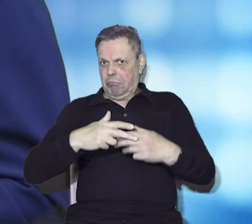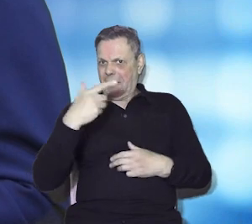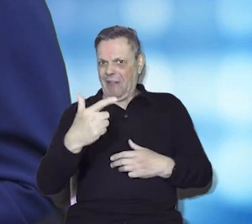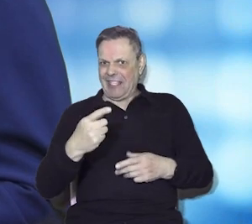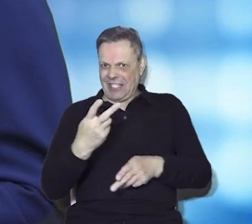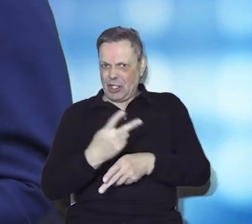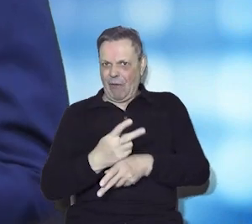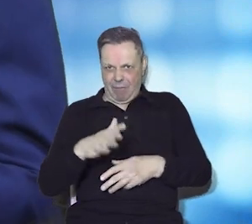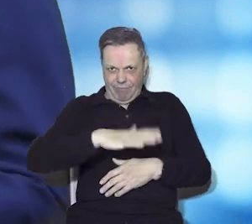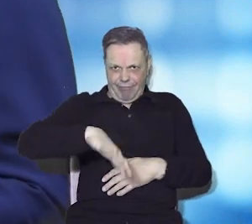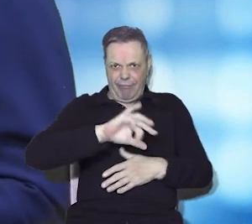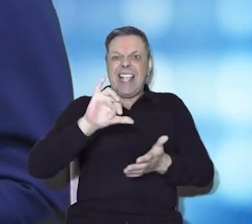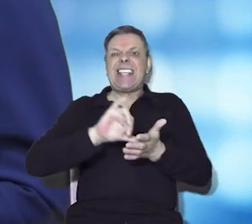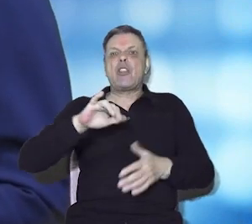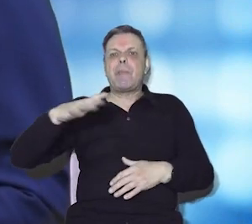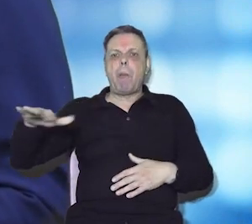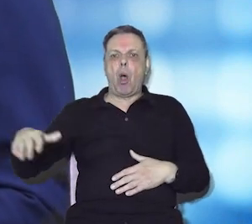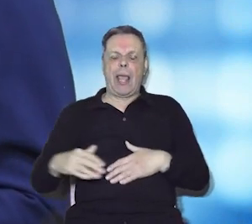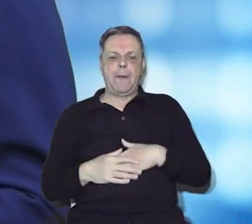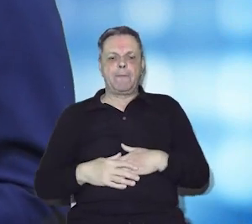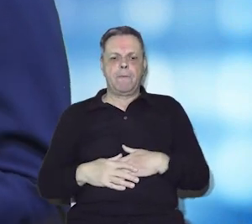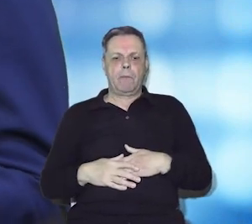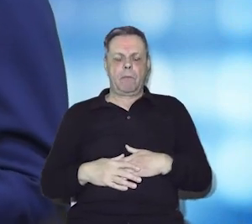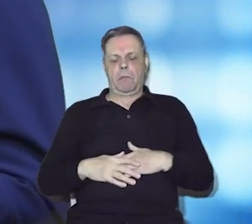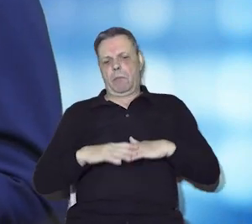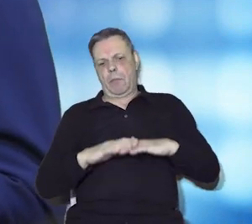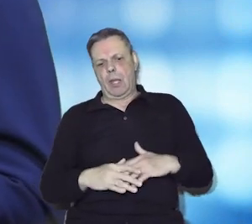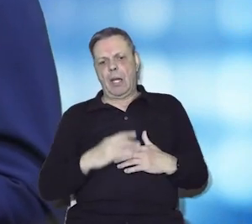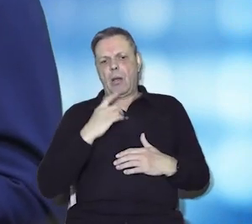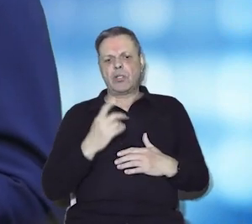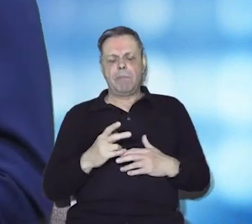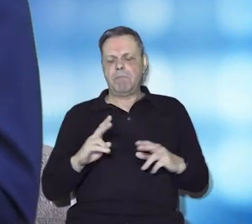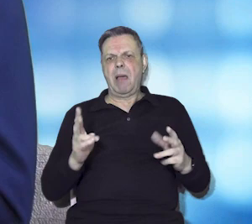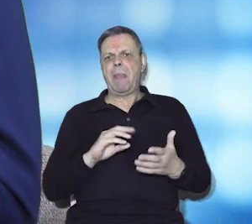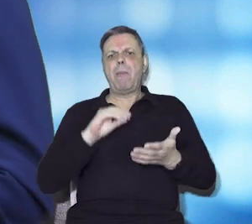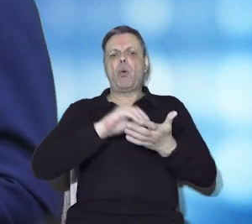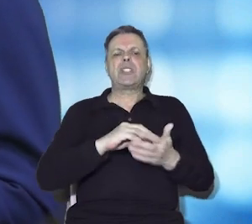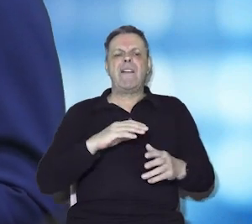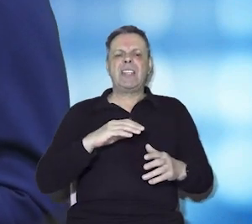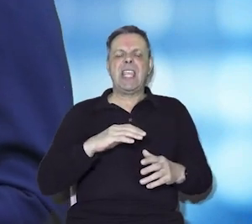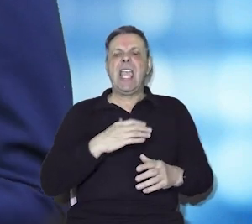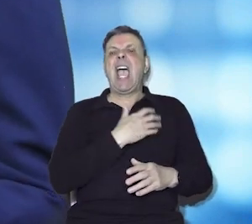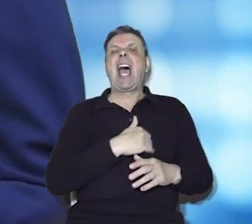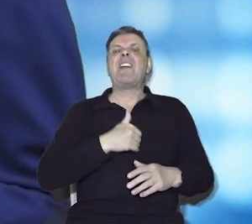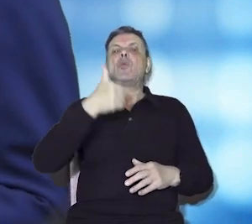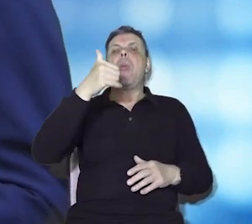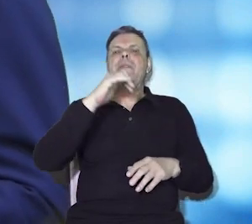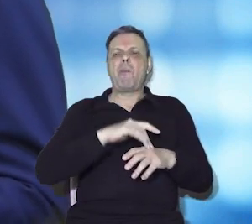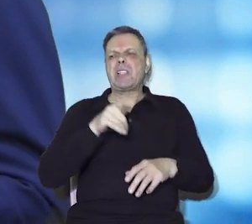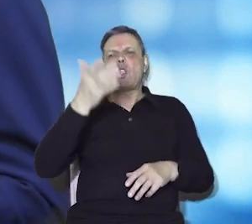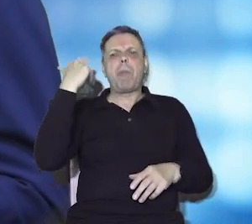I sjeo sam i rekao, ne mogu Hrvatsku staviti na prvo mjesto, politički bi